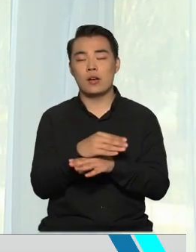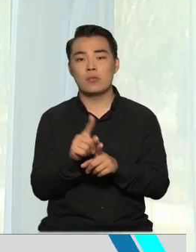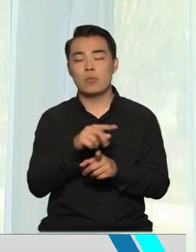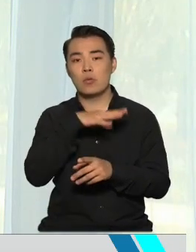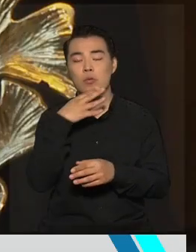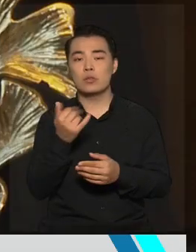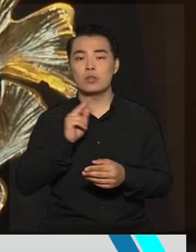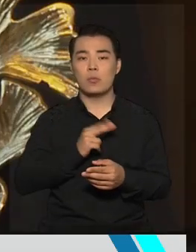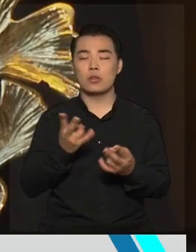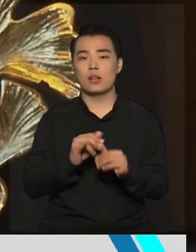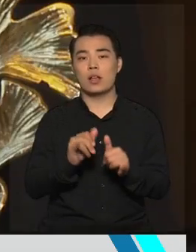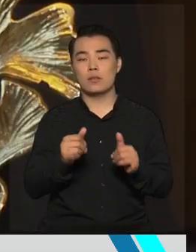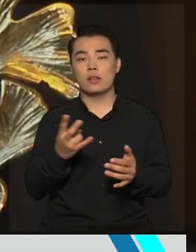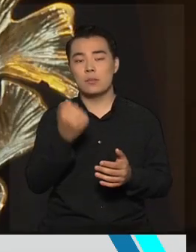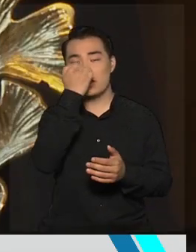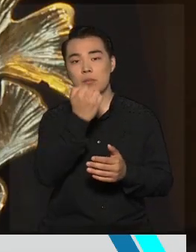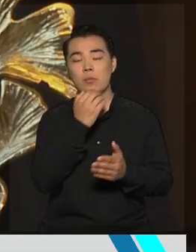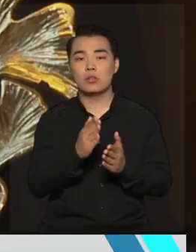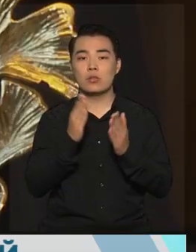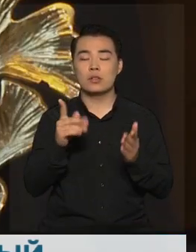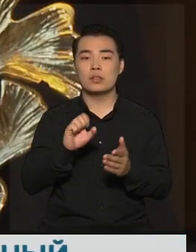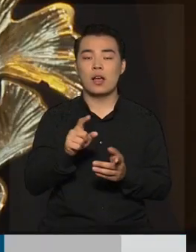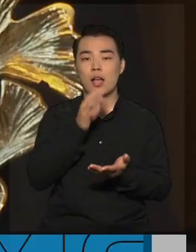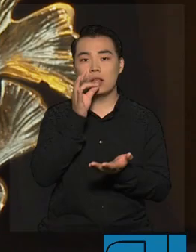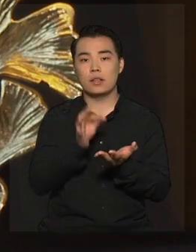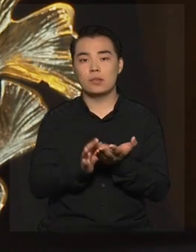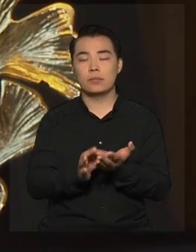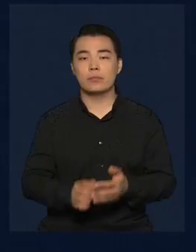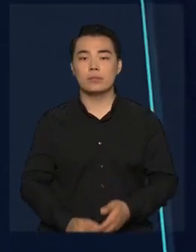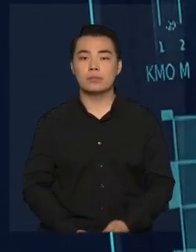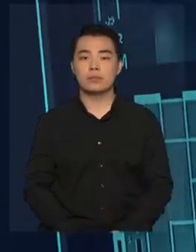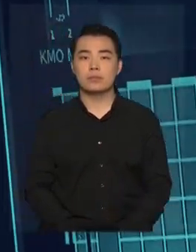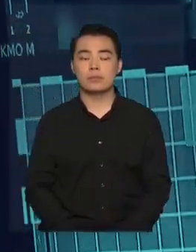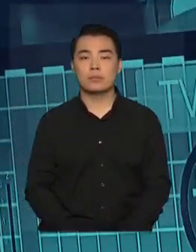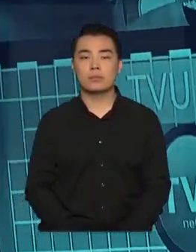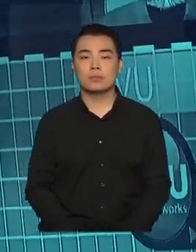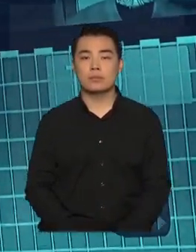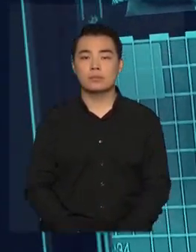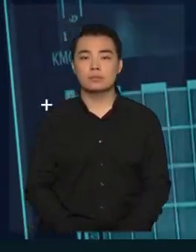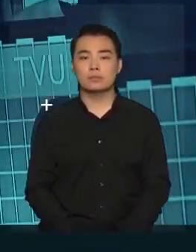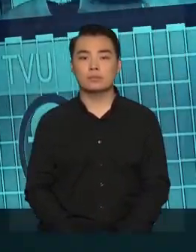надо работать. Спасибо большое за ответ.